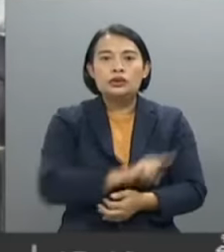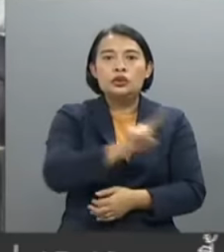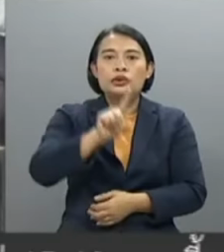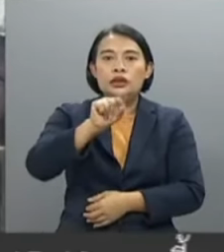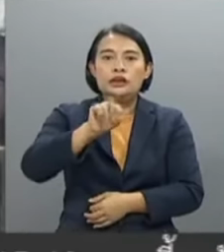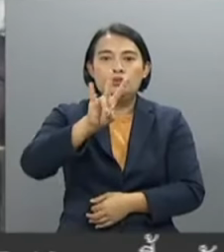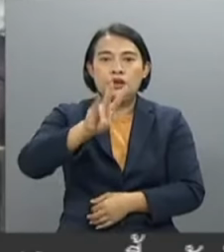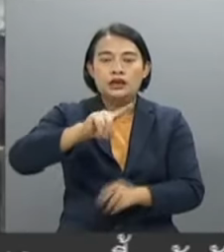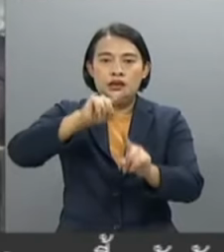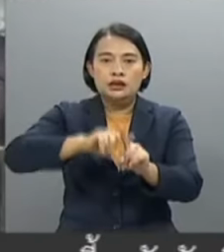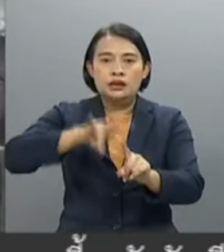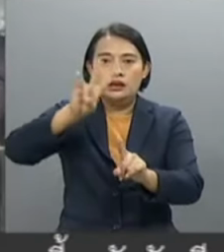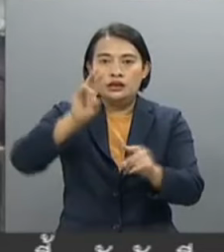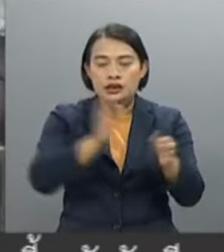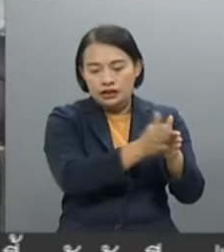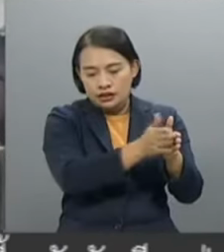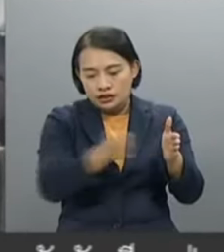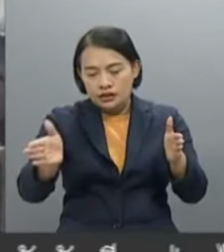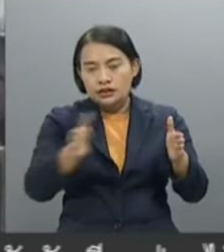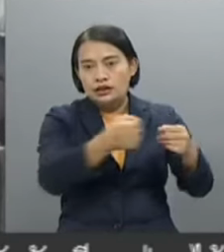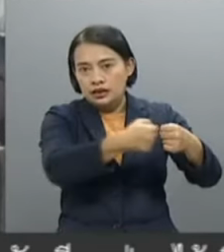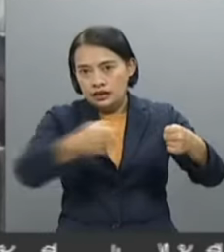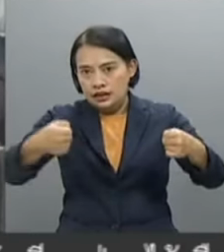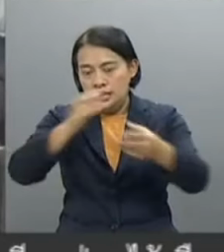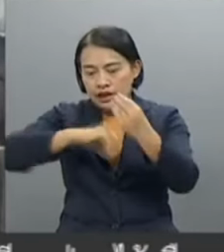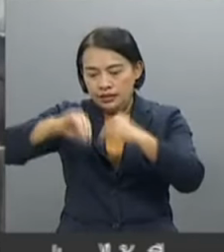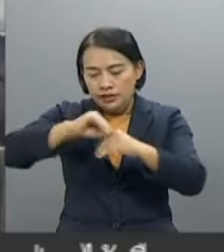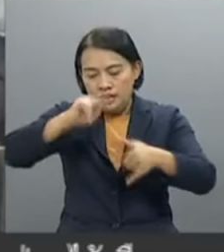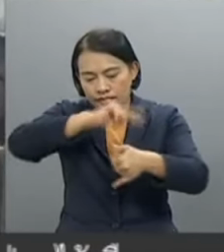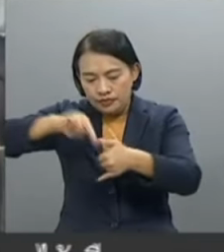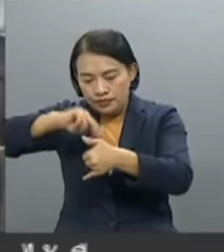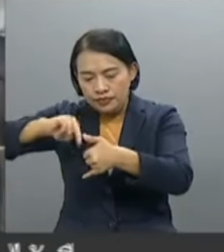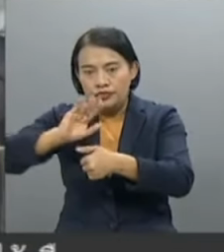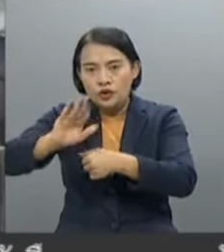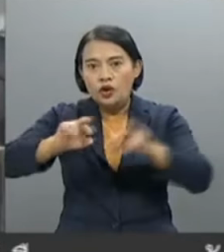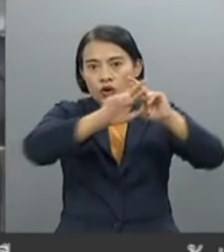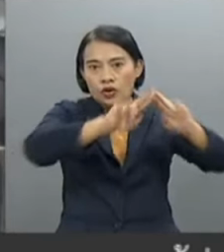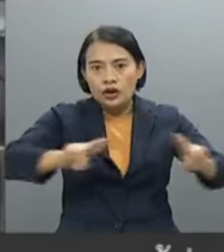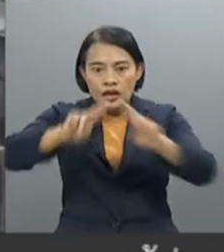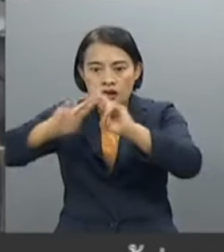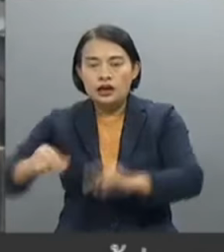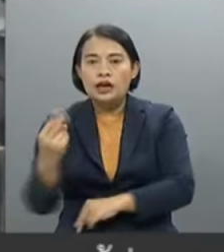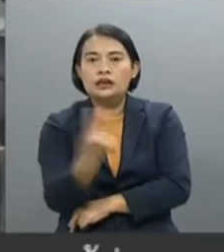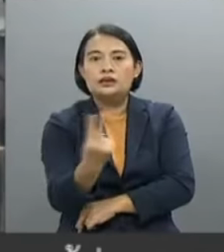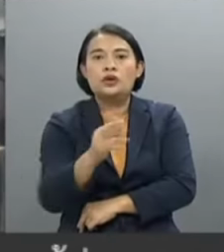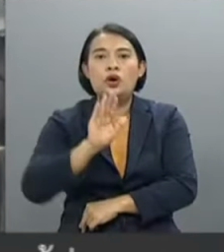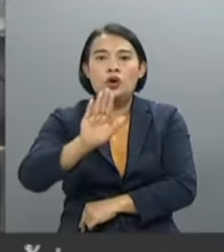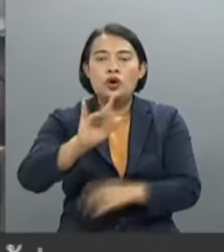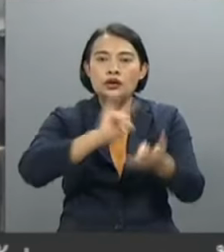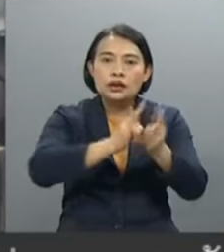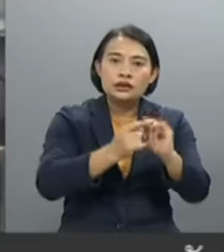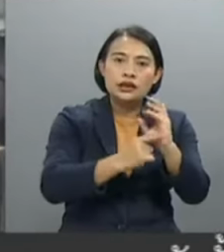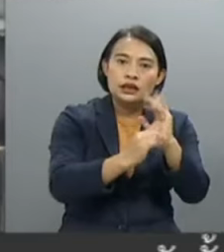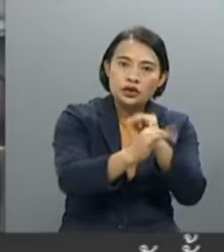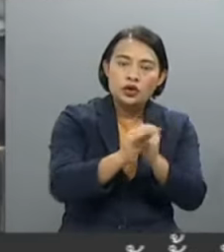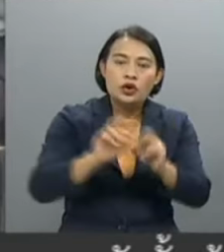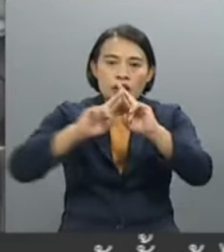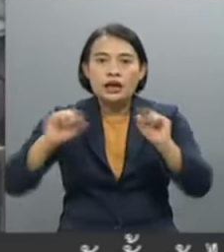เลยนะคะสำหรับบริเวณการตรวจทั้ง2ห้างสรรพสินค้าที่นี่ค่ะส่วนล่าสุดผลตรวจนะคะหาเชื้อโควิดของเมื่อวาน